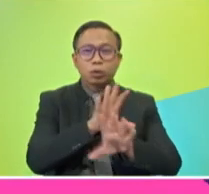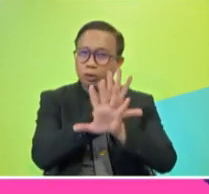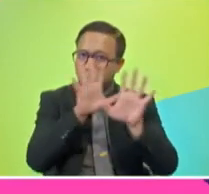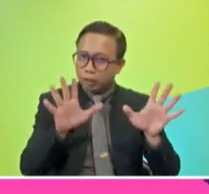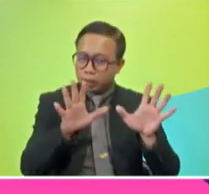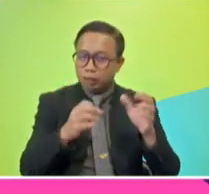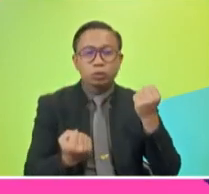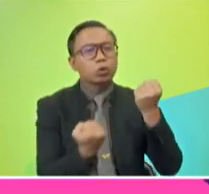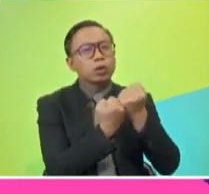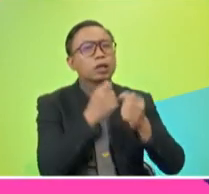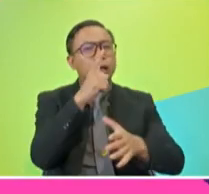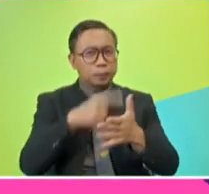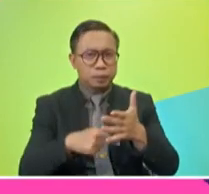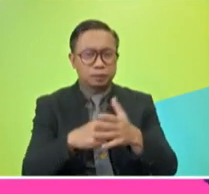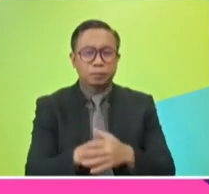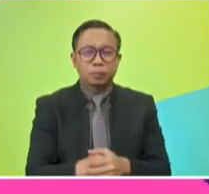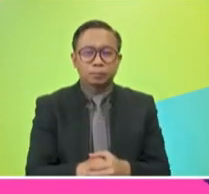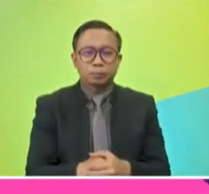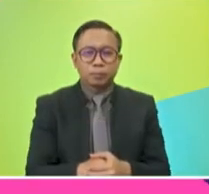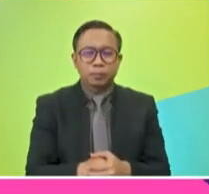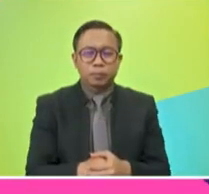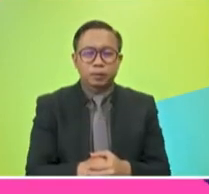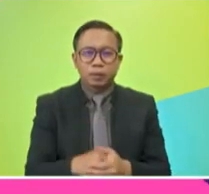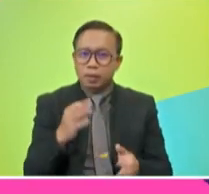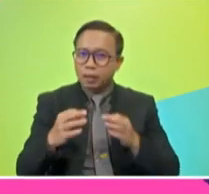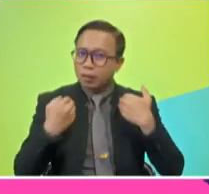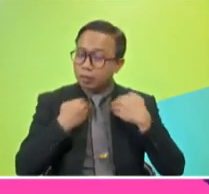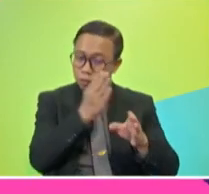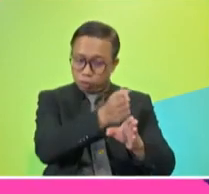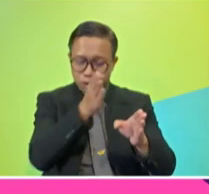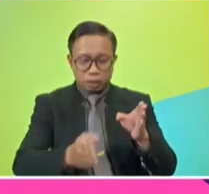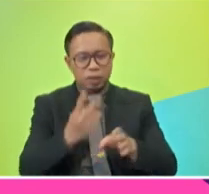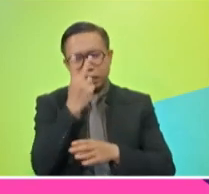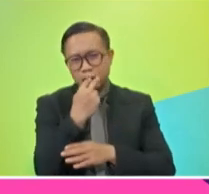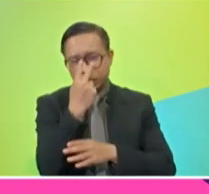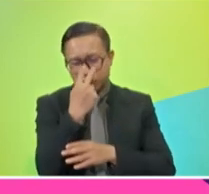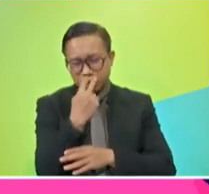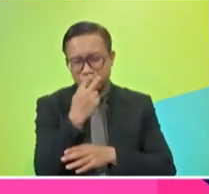dukungan itu apa beri sukungan masuknya kalau Adib Jira menangis